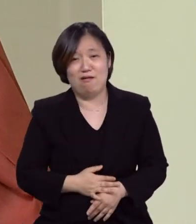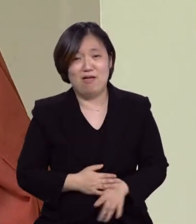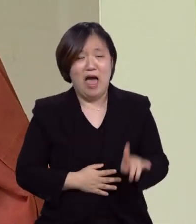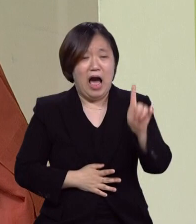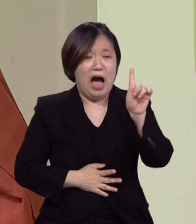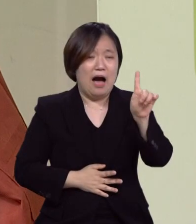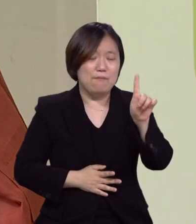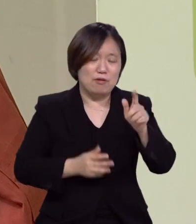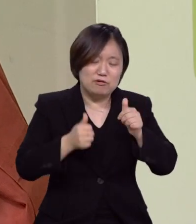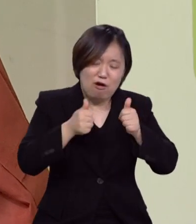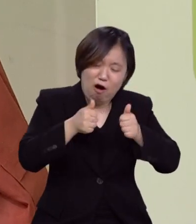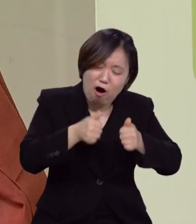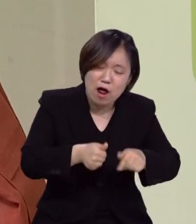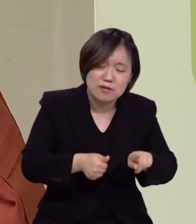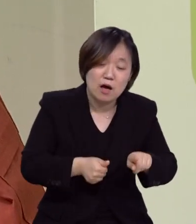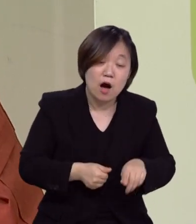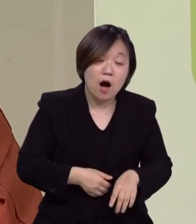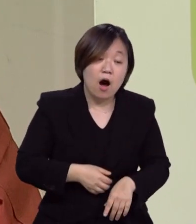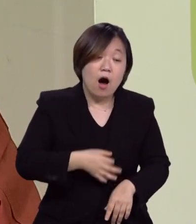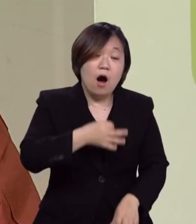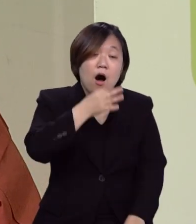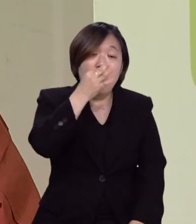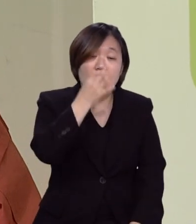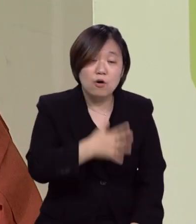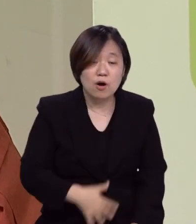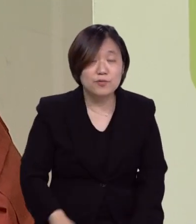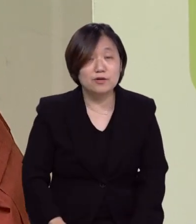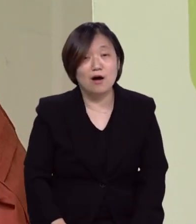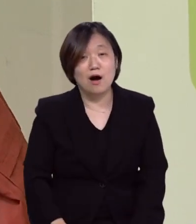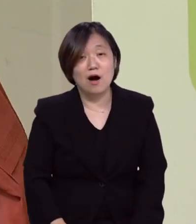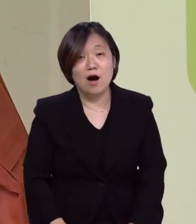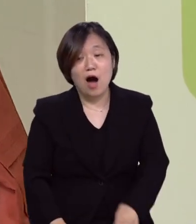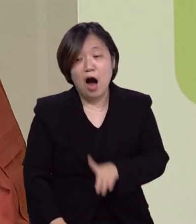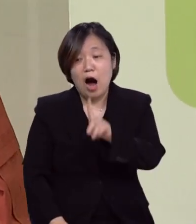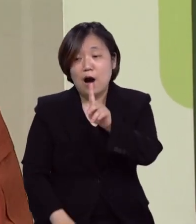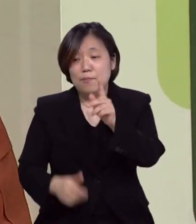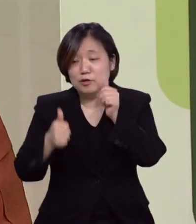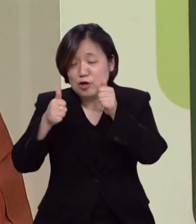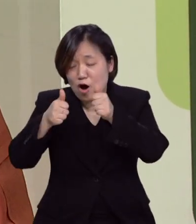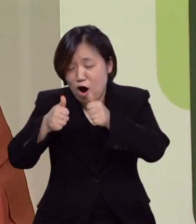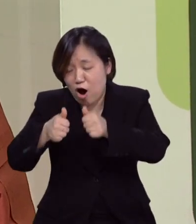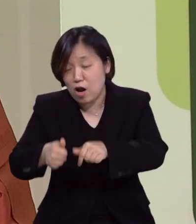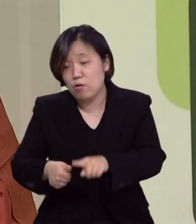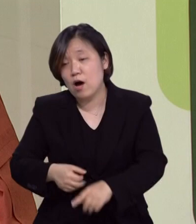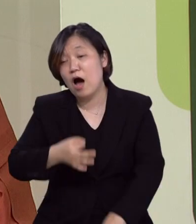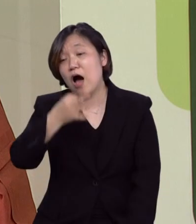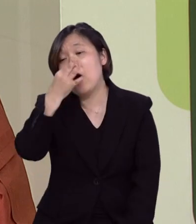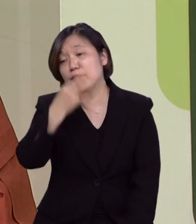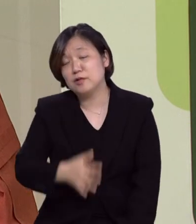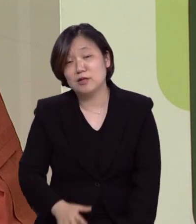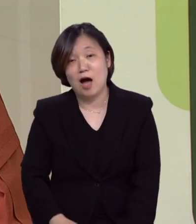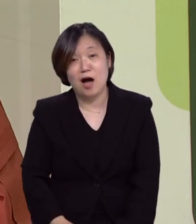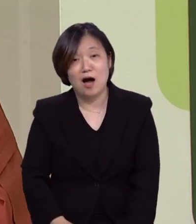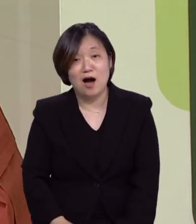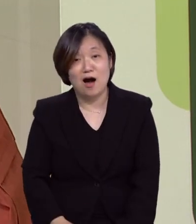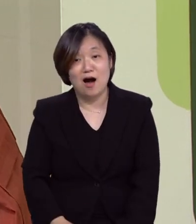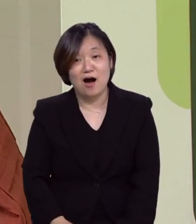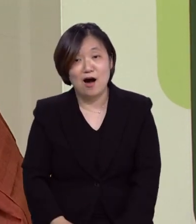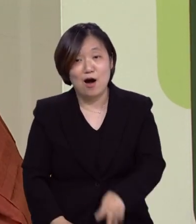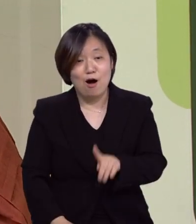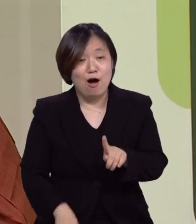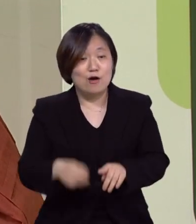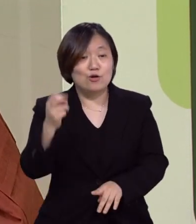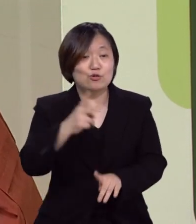이러다 내가 죽지 일어나고 내가 죽지 하면서 겨우 몸을 일으키고 그리고 또